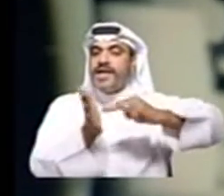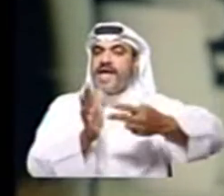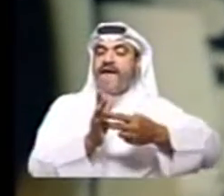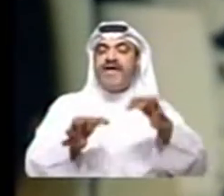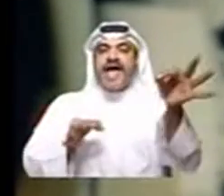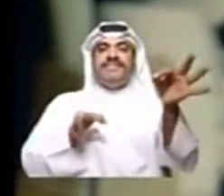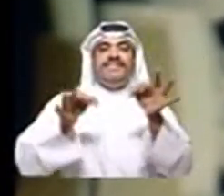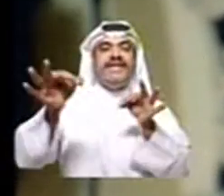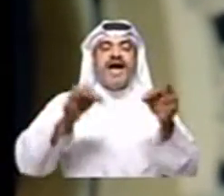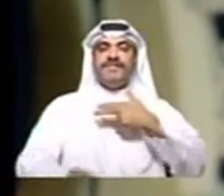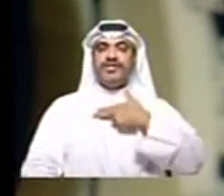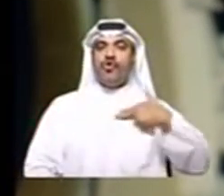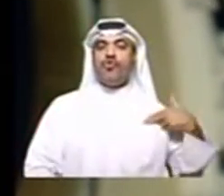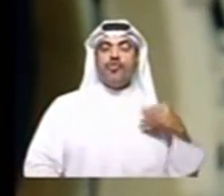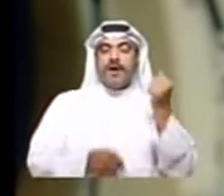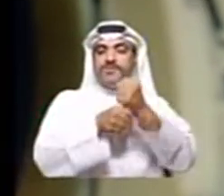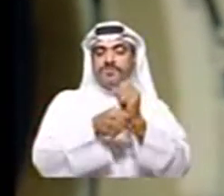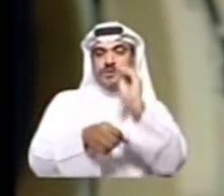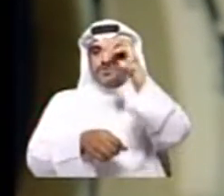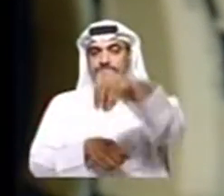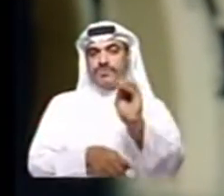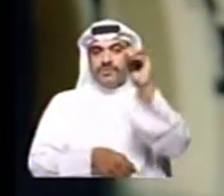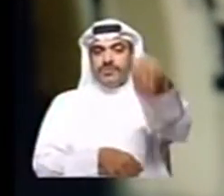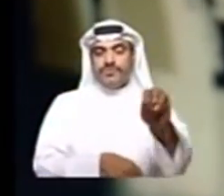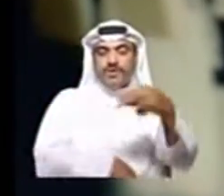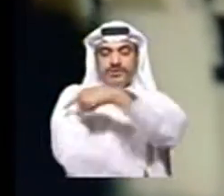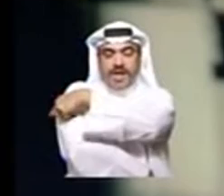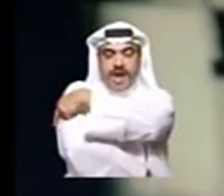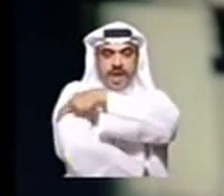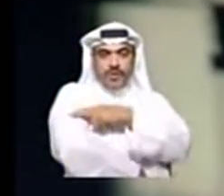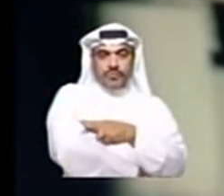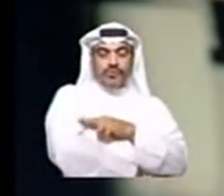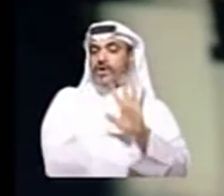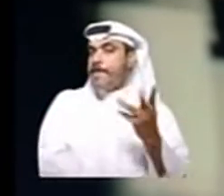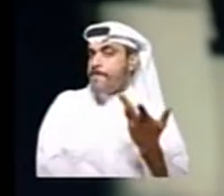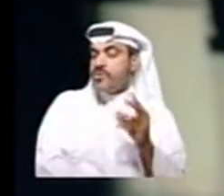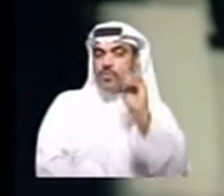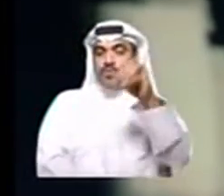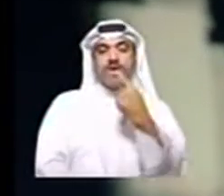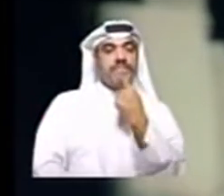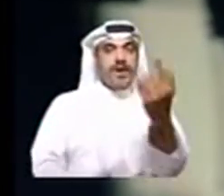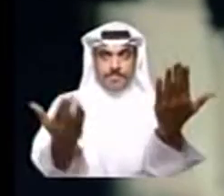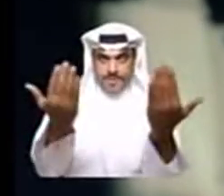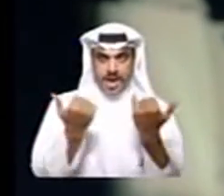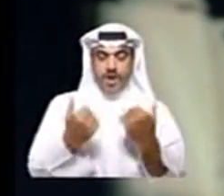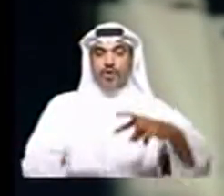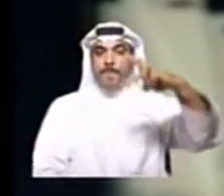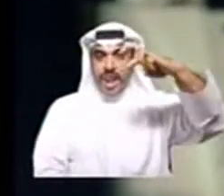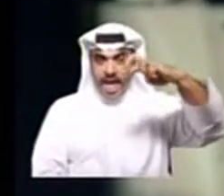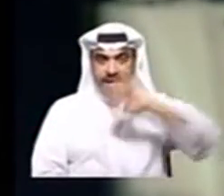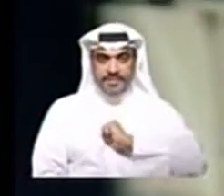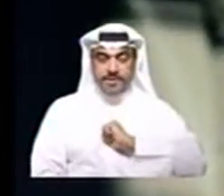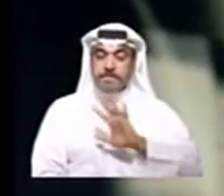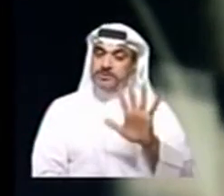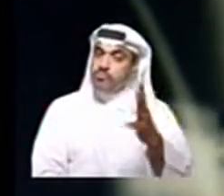التوظيف، الذي تقدم مجموعة من النواب بطلب لعقدها الأحد المقبل، مبينا أنه لا يعتقد بأن